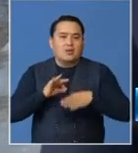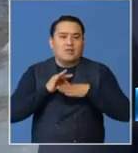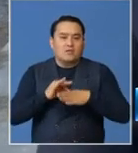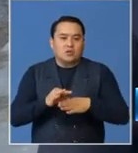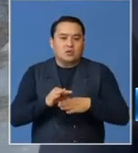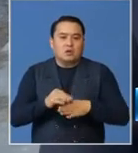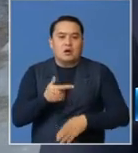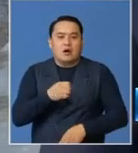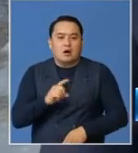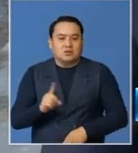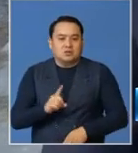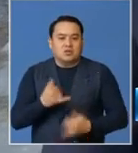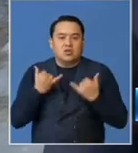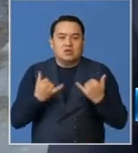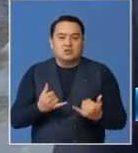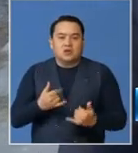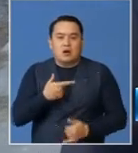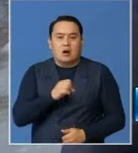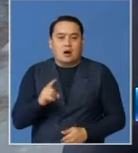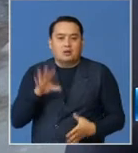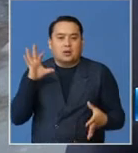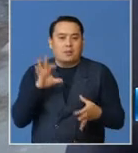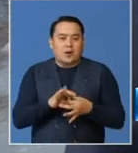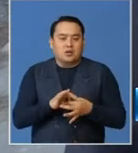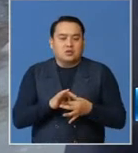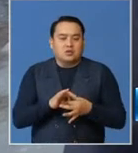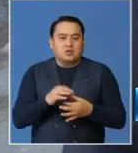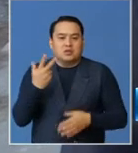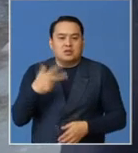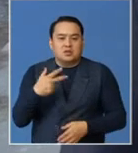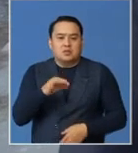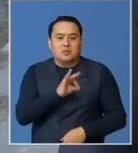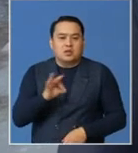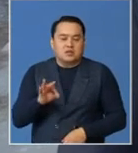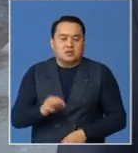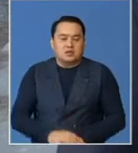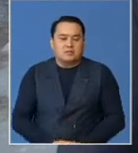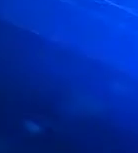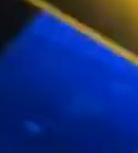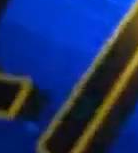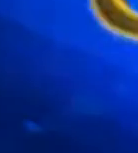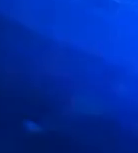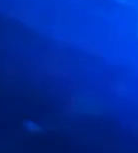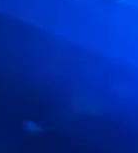работа и по газификации. Сейчас к голубому топливу подключены порядка 30% абонентов.